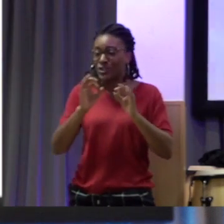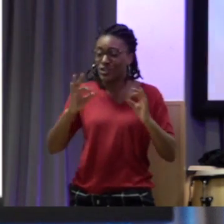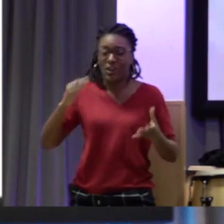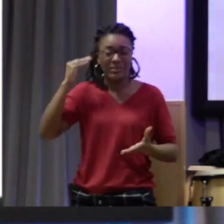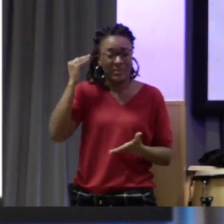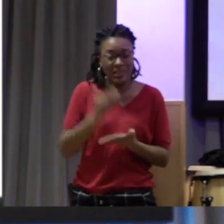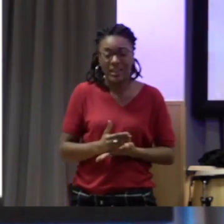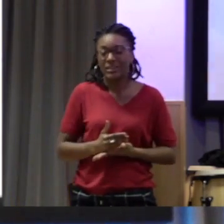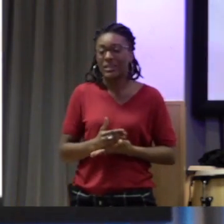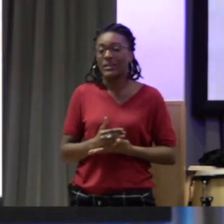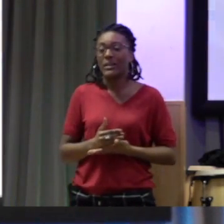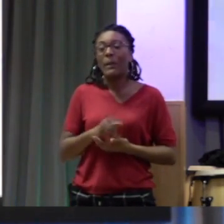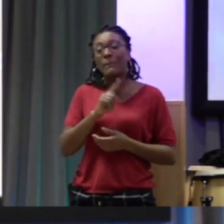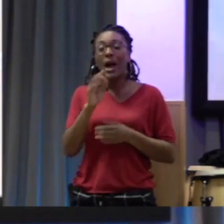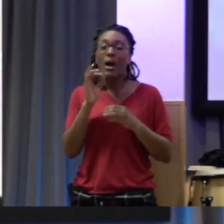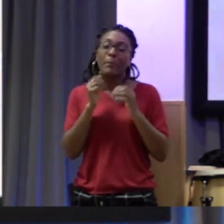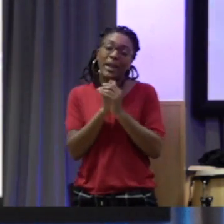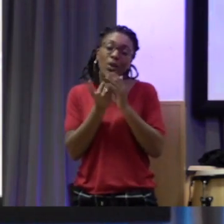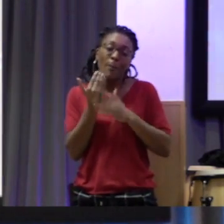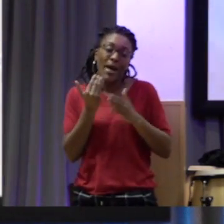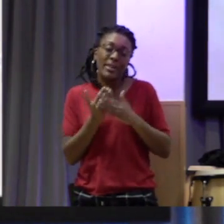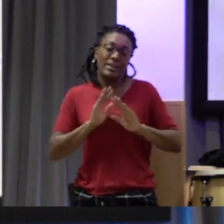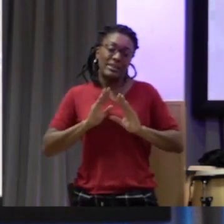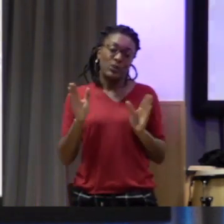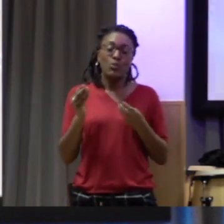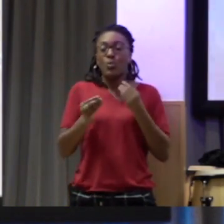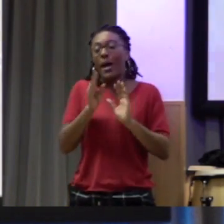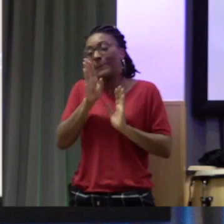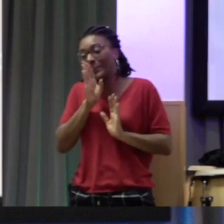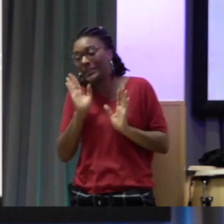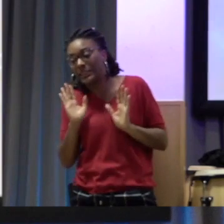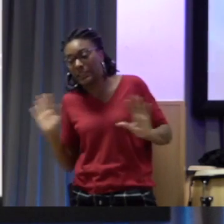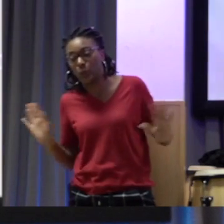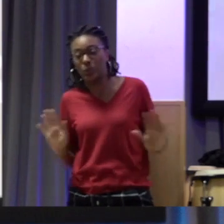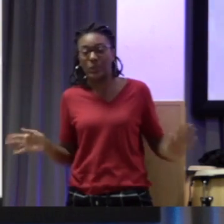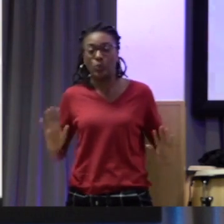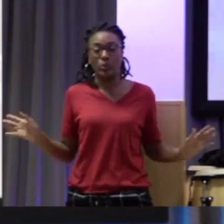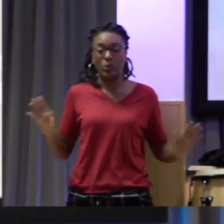Ce n'est pas dit, je vais juste prier le matin ou à midi. C'est sans cesse.